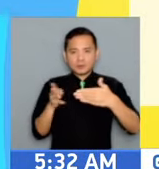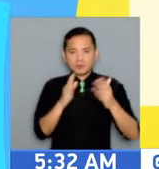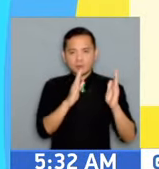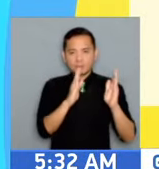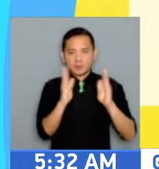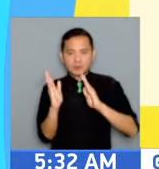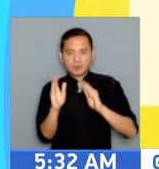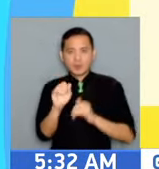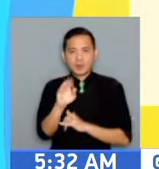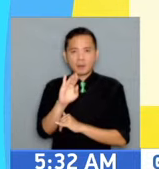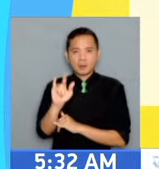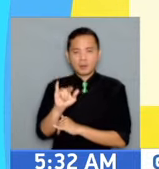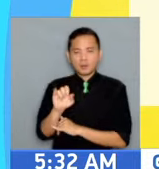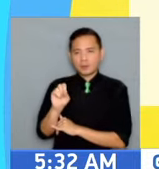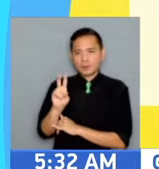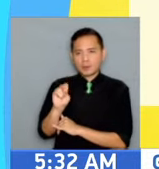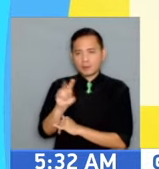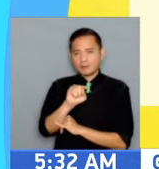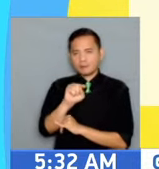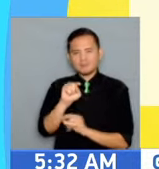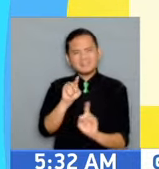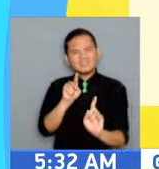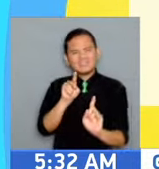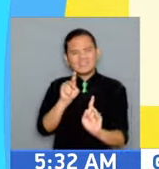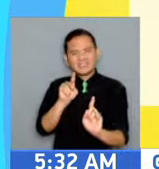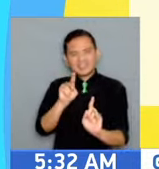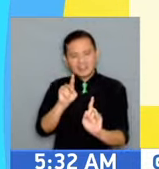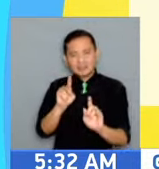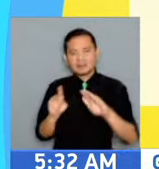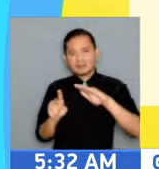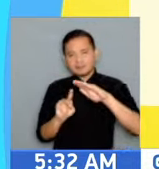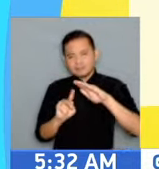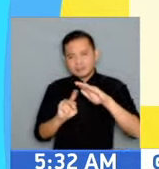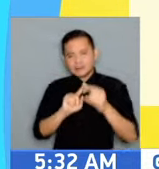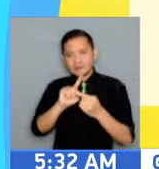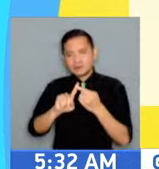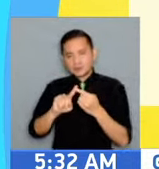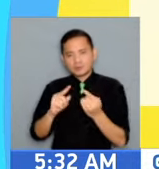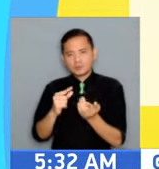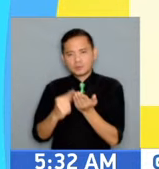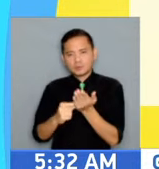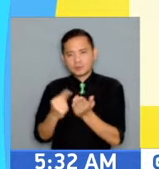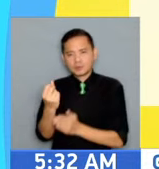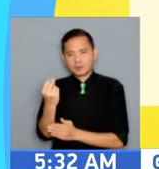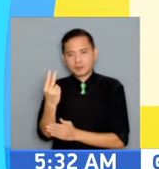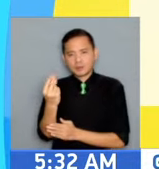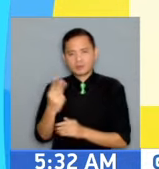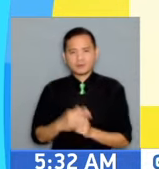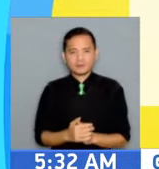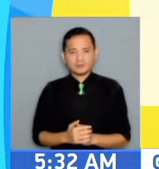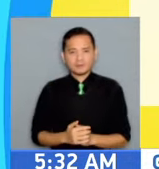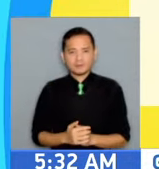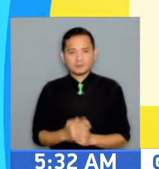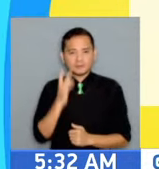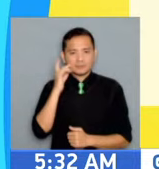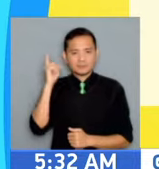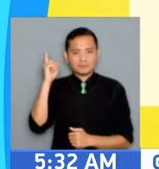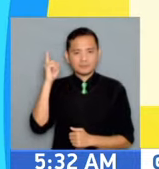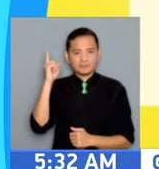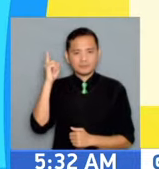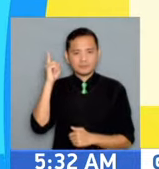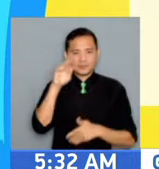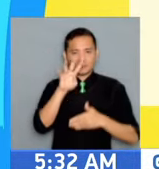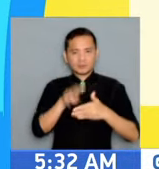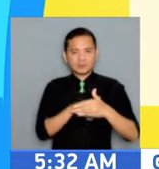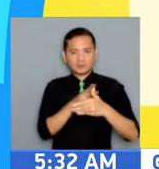kinder hanggang senior high school sa mga pampublikong eskwelahan. Ang single shift to morning classes, 6 a.m. hanggang 11:30 a.m. ang face-to-face